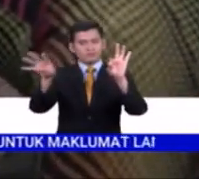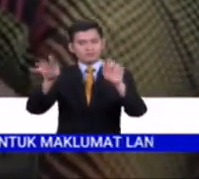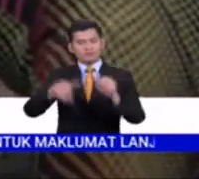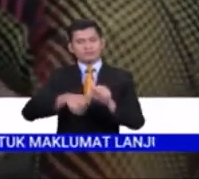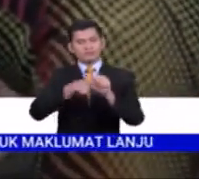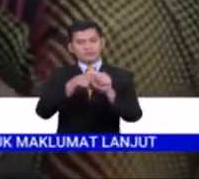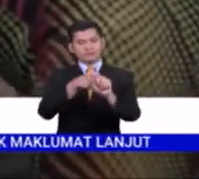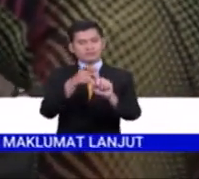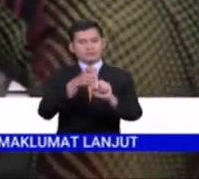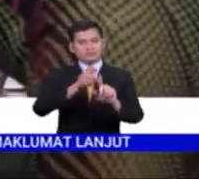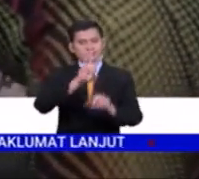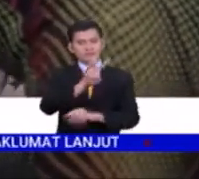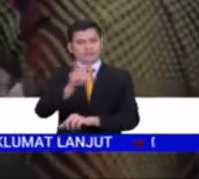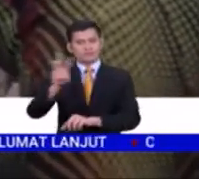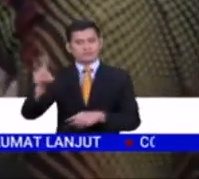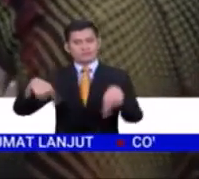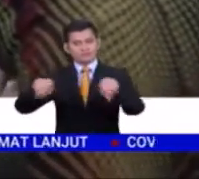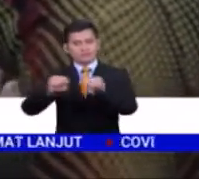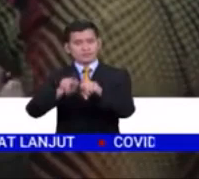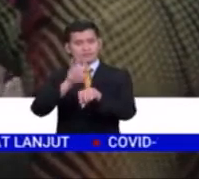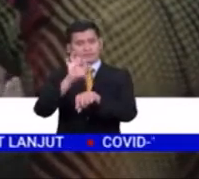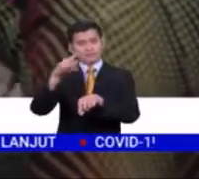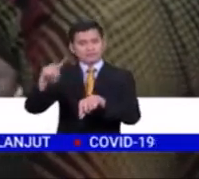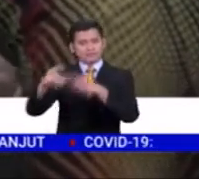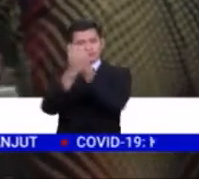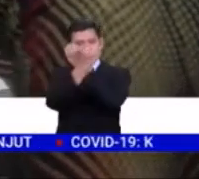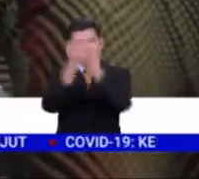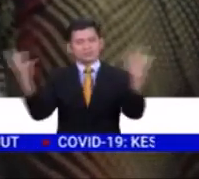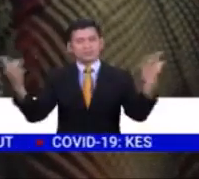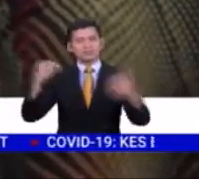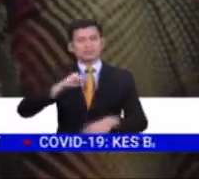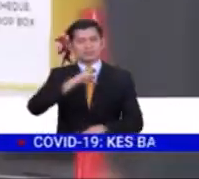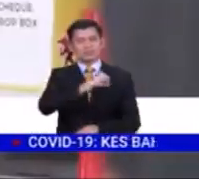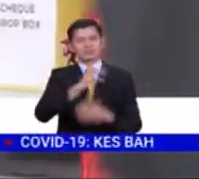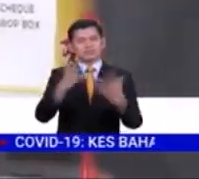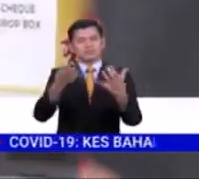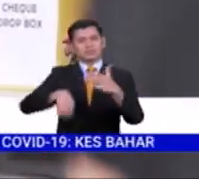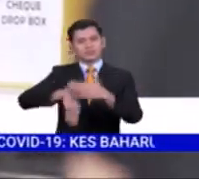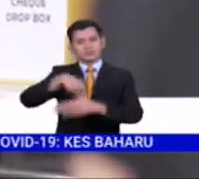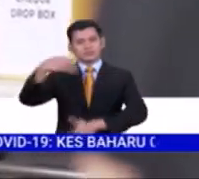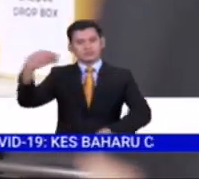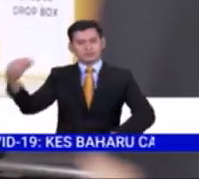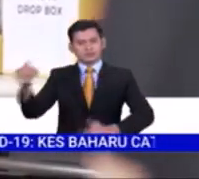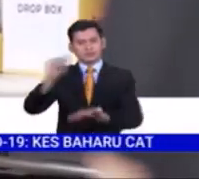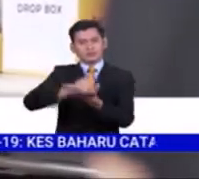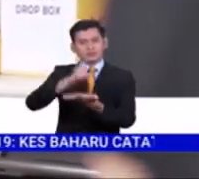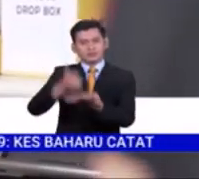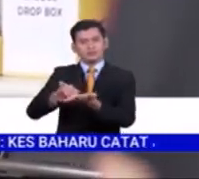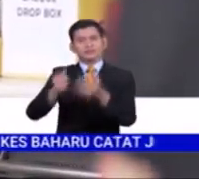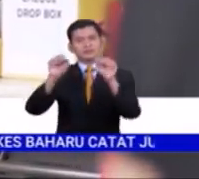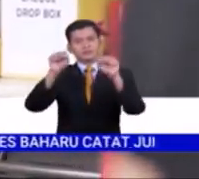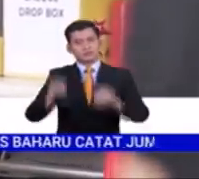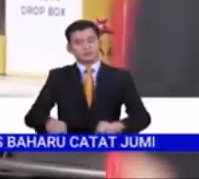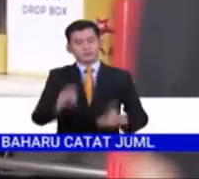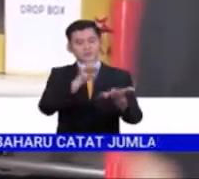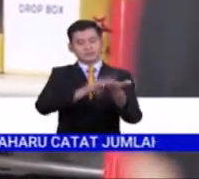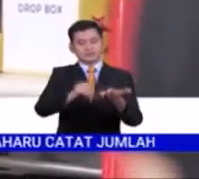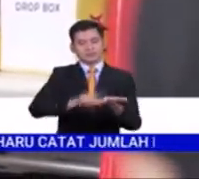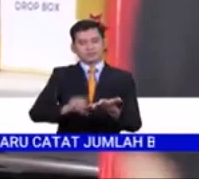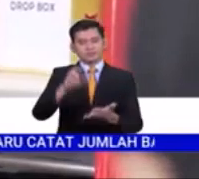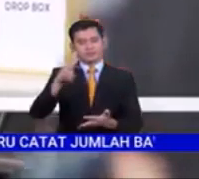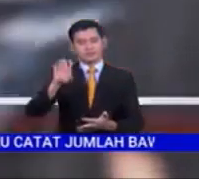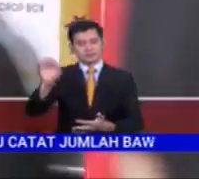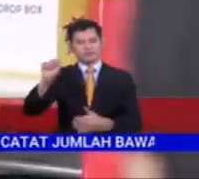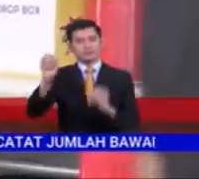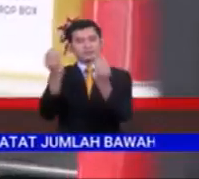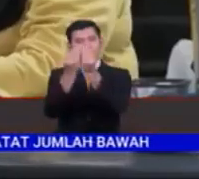sama. KWSP menjelaskan ahlinya yang ingin mengeluarkan simpanan digalakkan menyemak baki simpanan KWSP. Jumlah maksimum yang